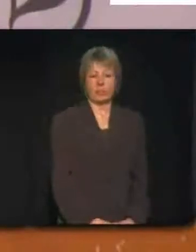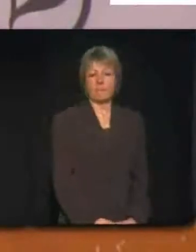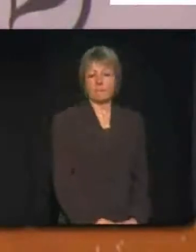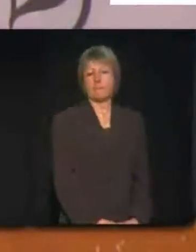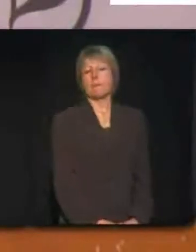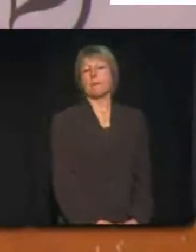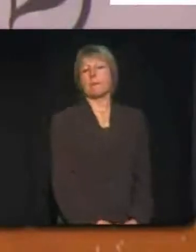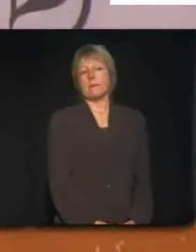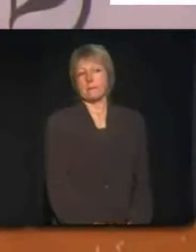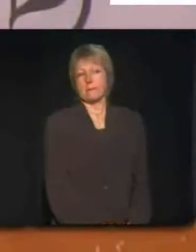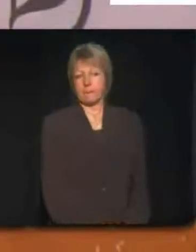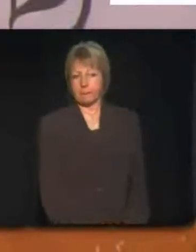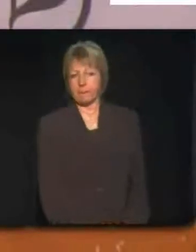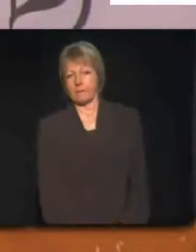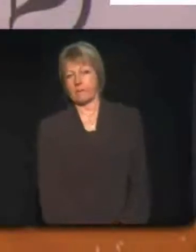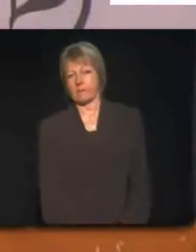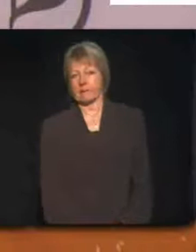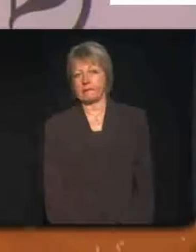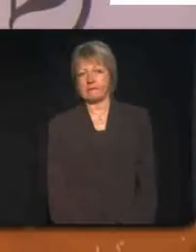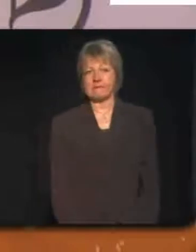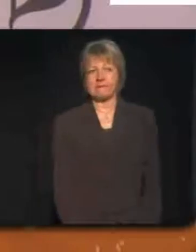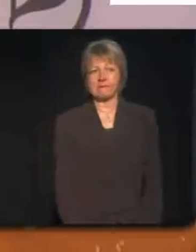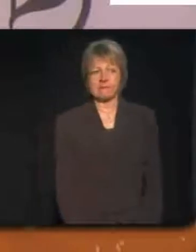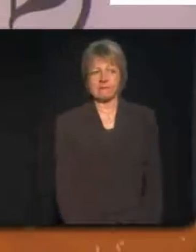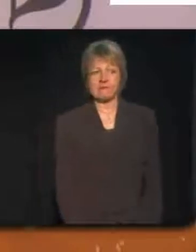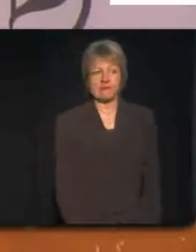auch hier vorne könnt ihr bitte